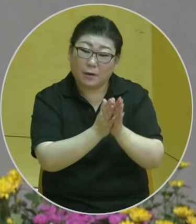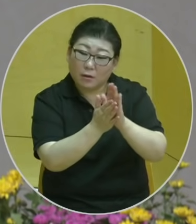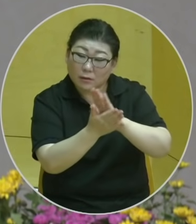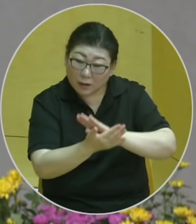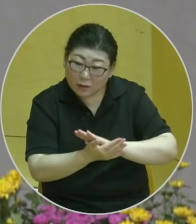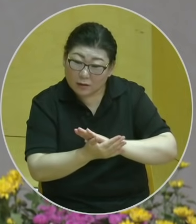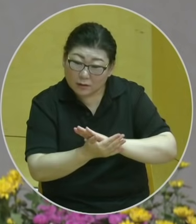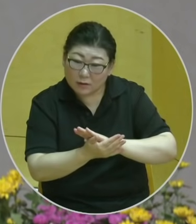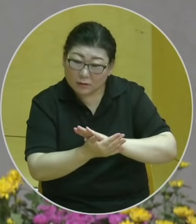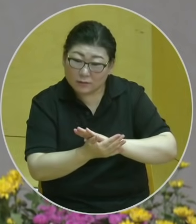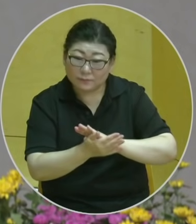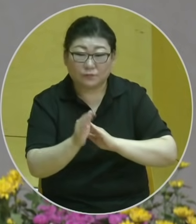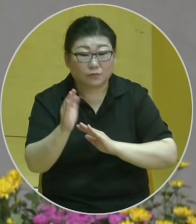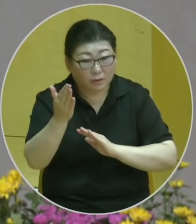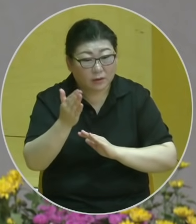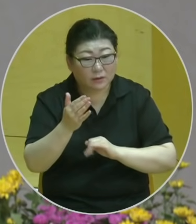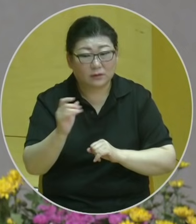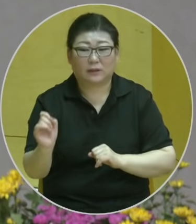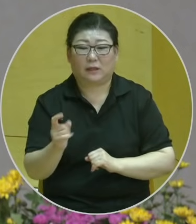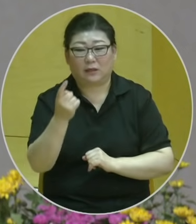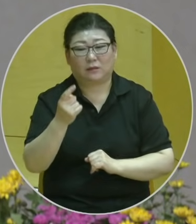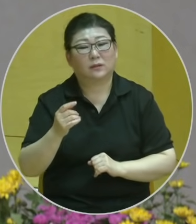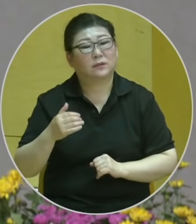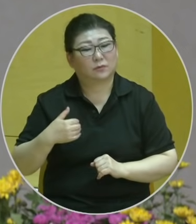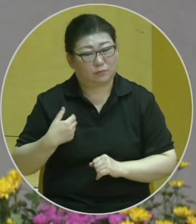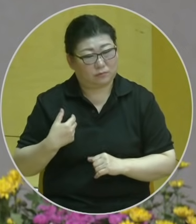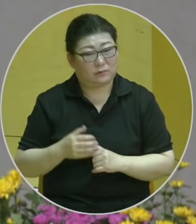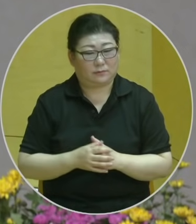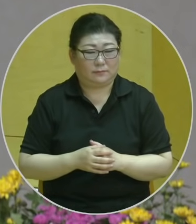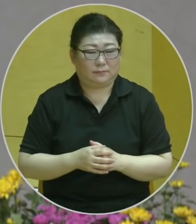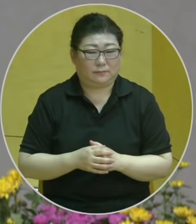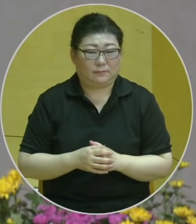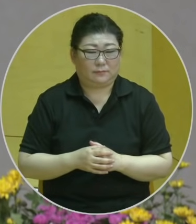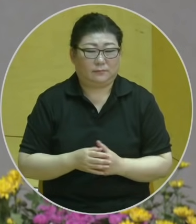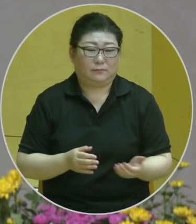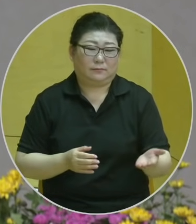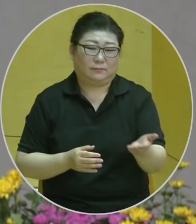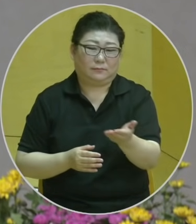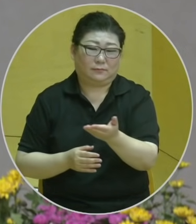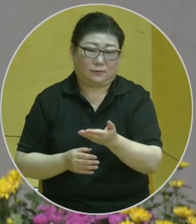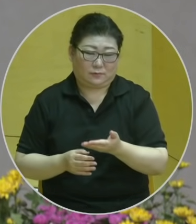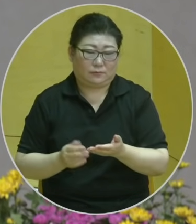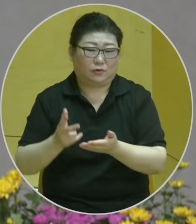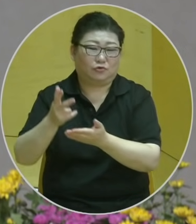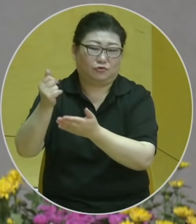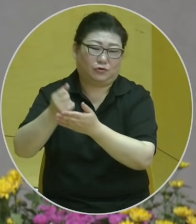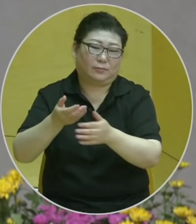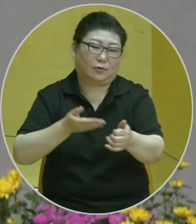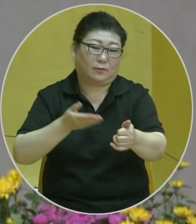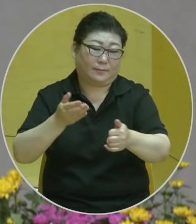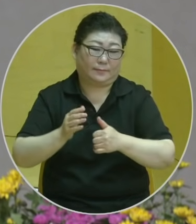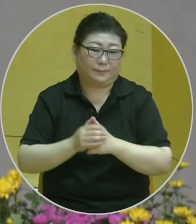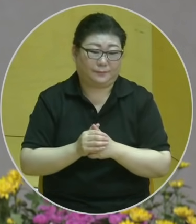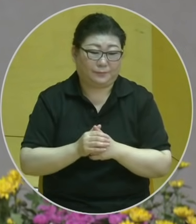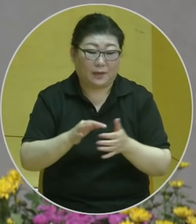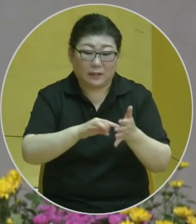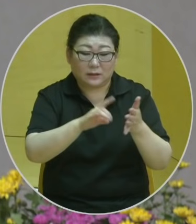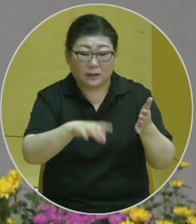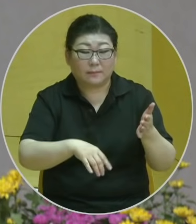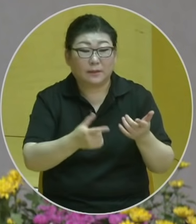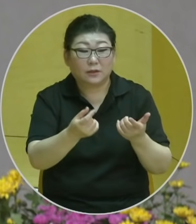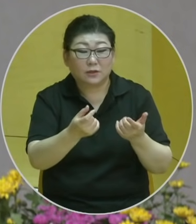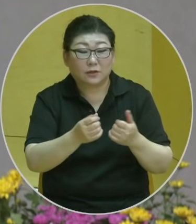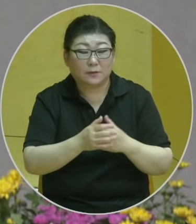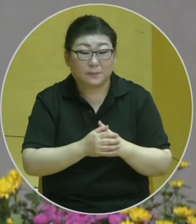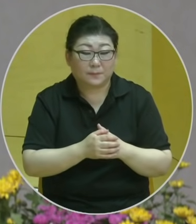줄 어떻게 알겠습니까? 주께서 여러분을 권면하십니다. 주님을 딱 이루고 결단한 세리마태처럼